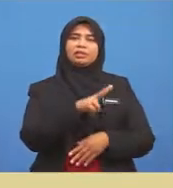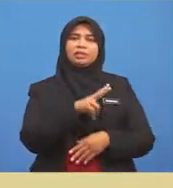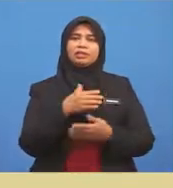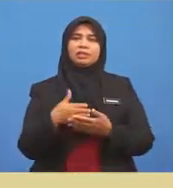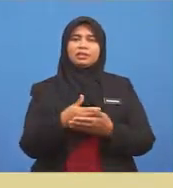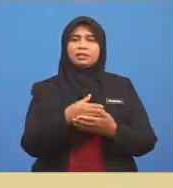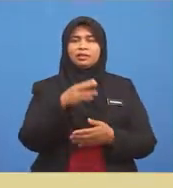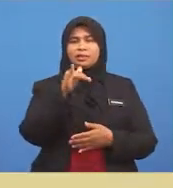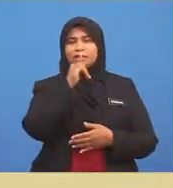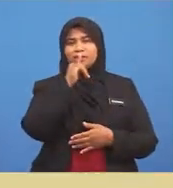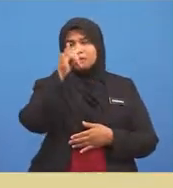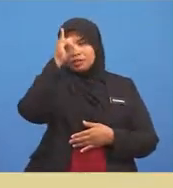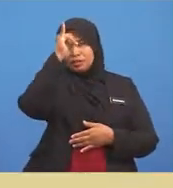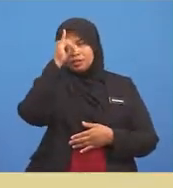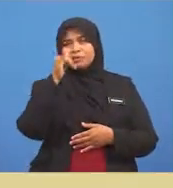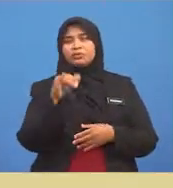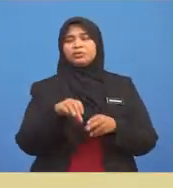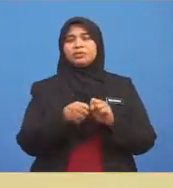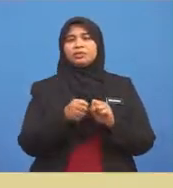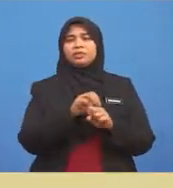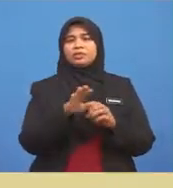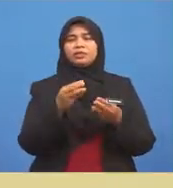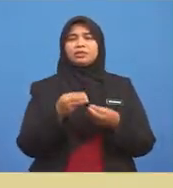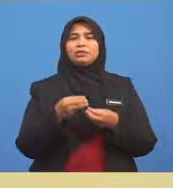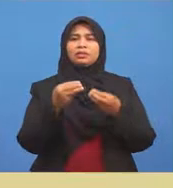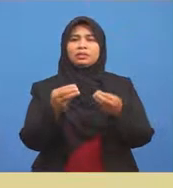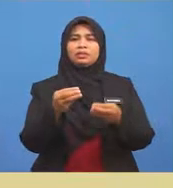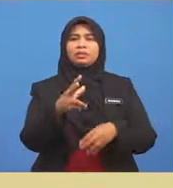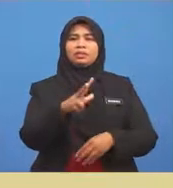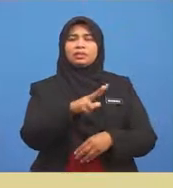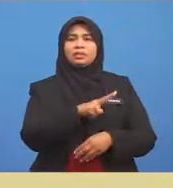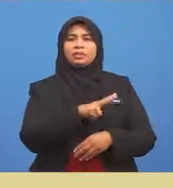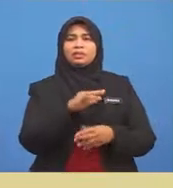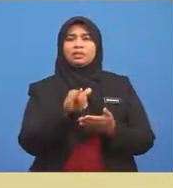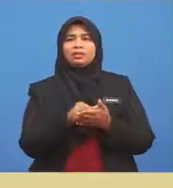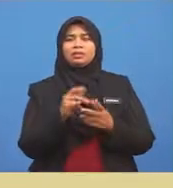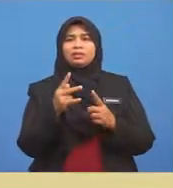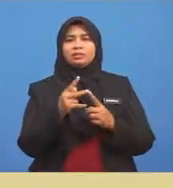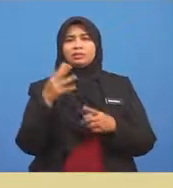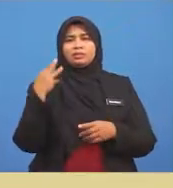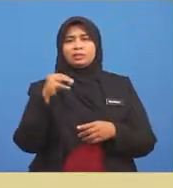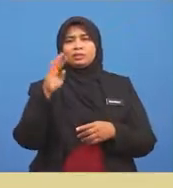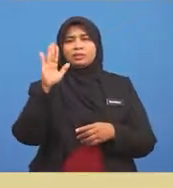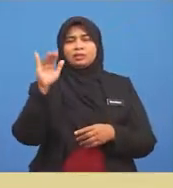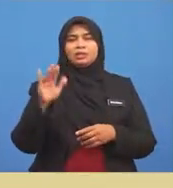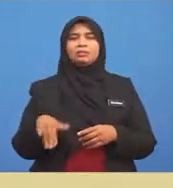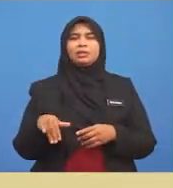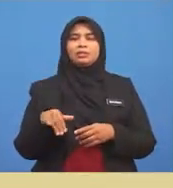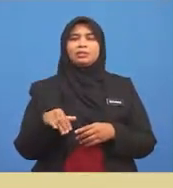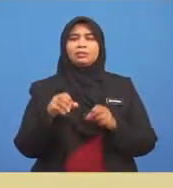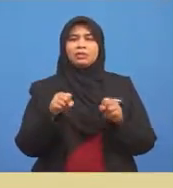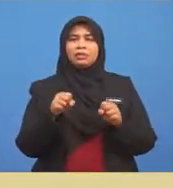yatim agar tidak menyerahkan harta tersebut kepada mereka yang belum mampu dan layak